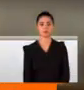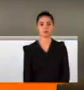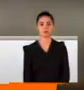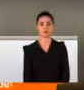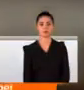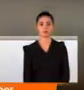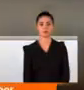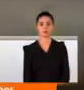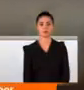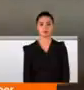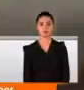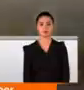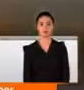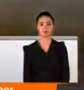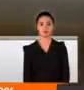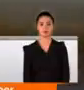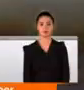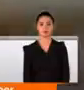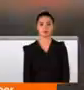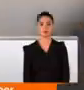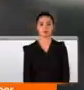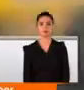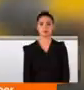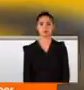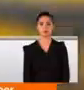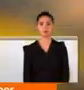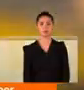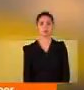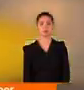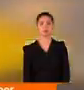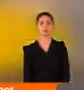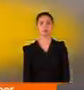Kilometrelerce kuyruk. Yine YTT acıya.